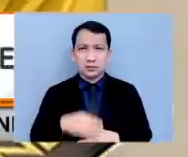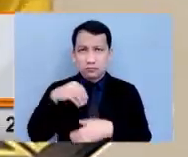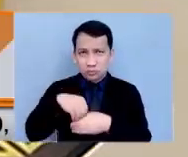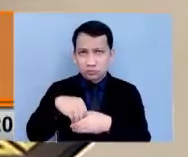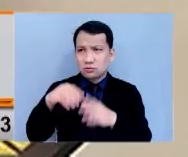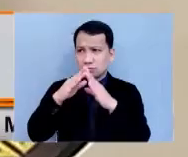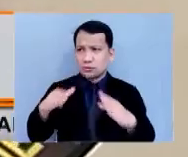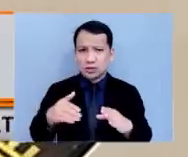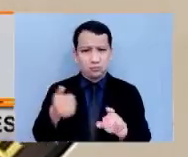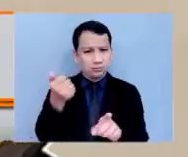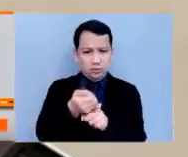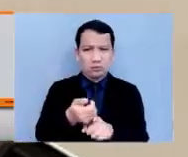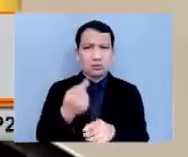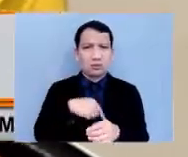lang kami.